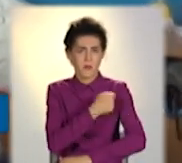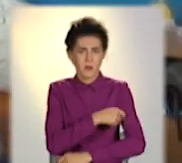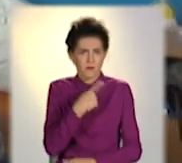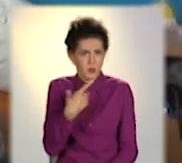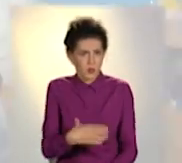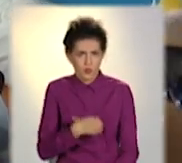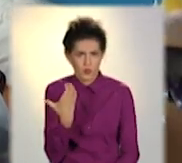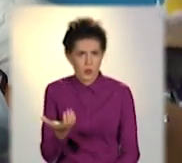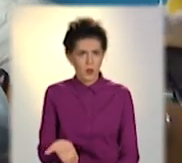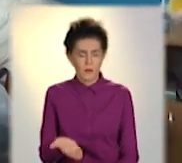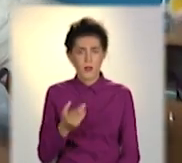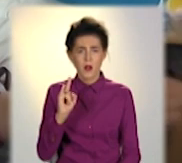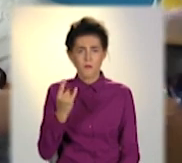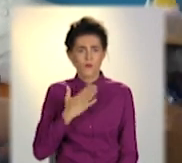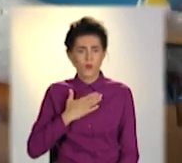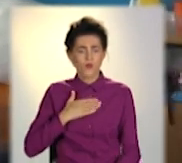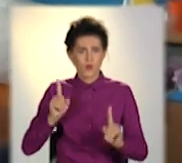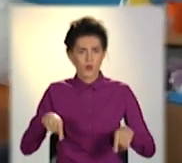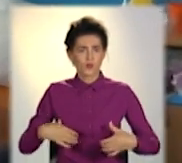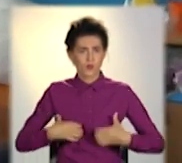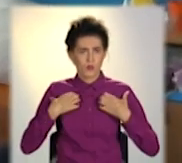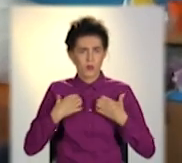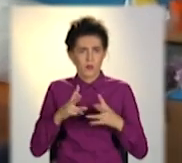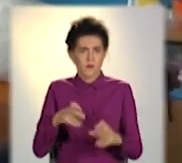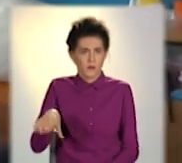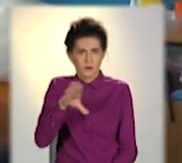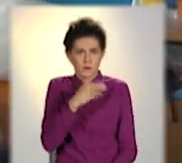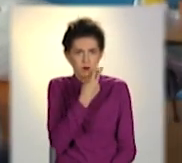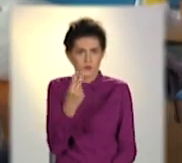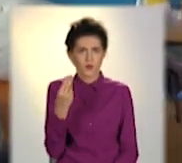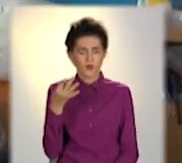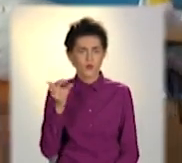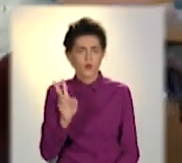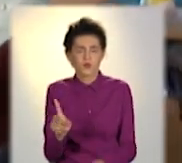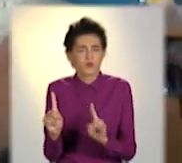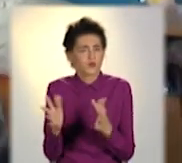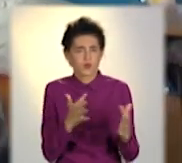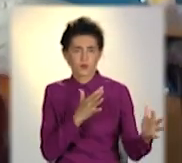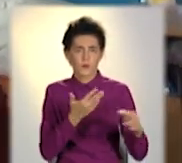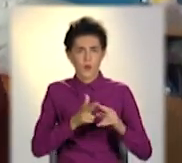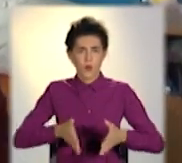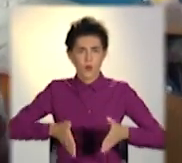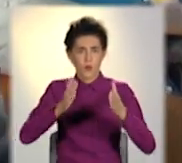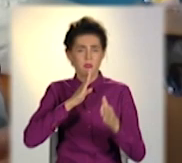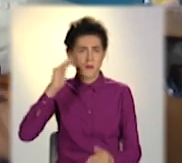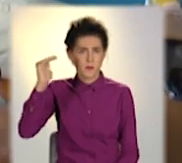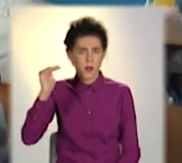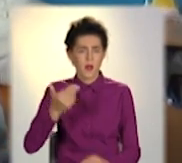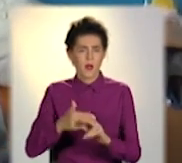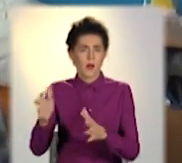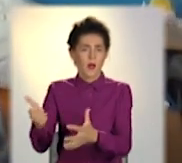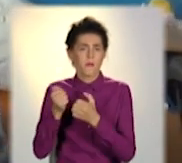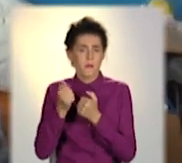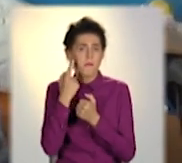кошмар, что творится. У меня ребенок тоже испугался. Было, ну, как бы они испугались, они не поняли, что происходит. В коридоре стояла маленькая девочка, я схватила ее на